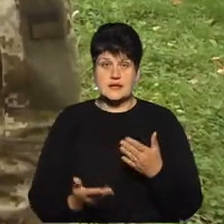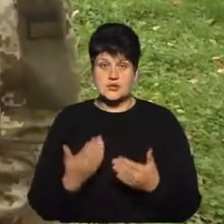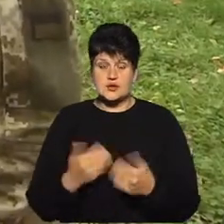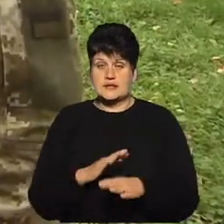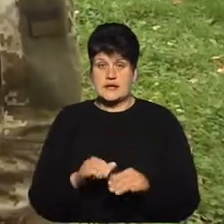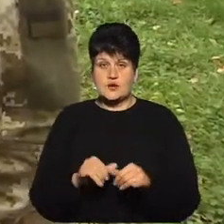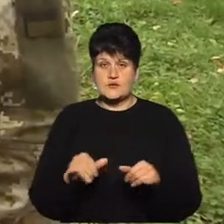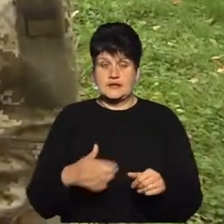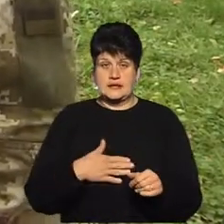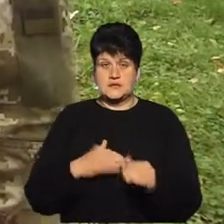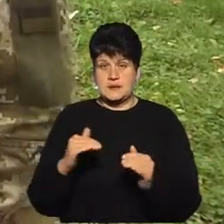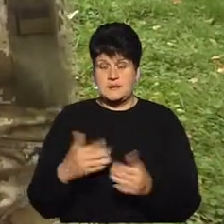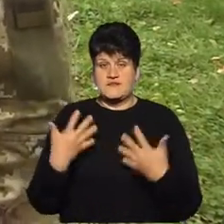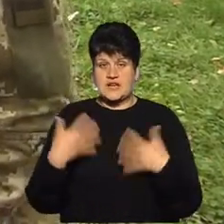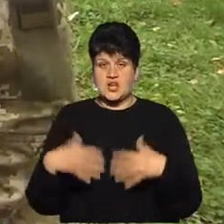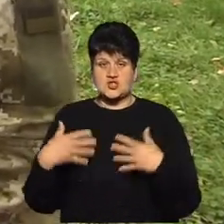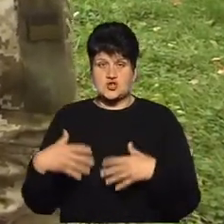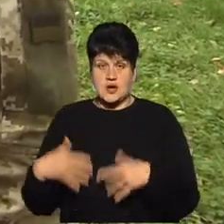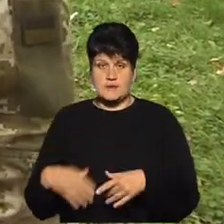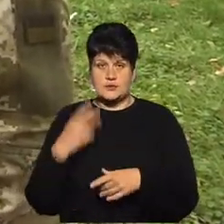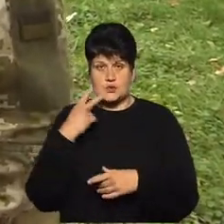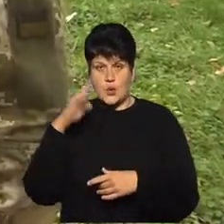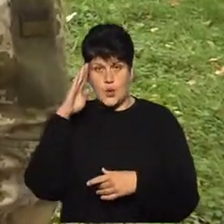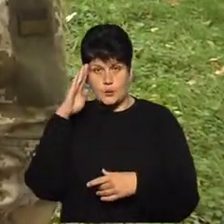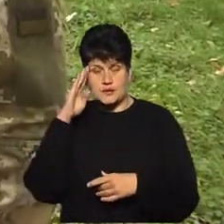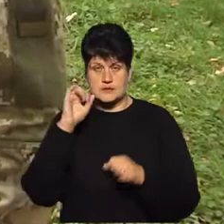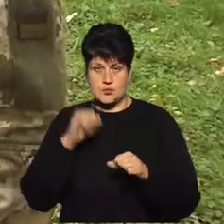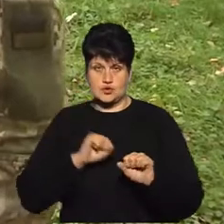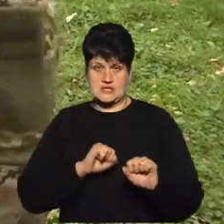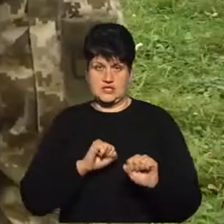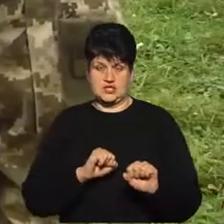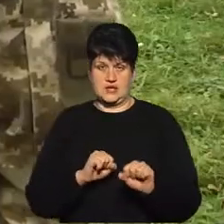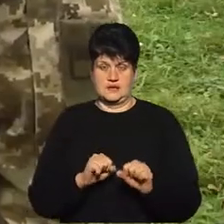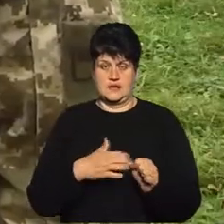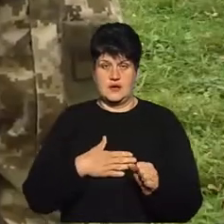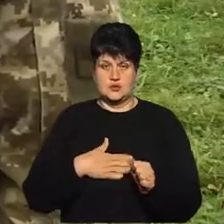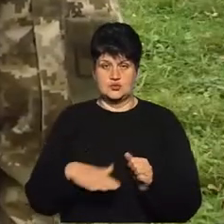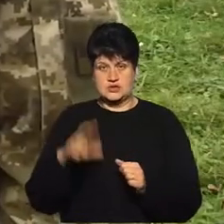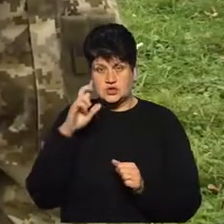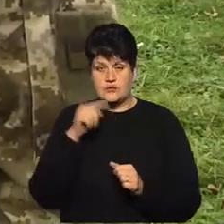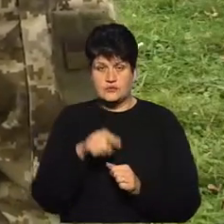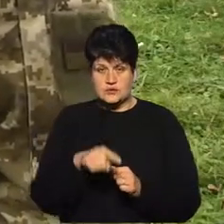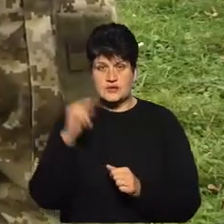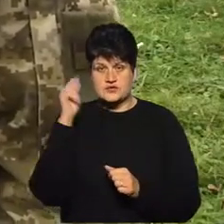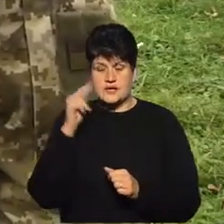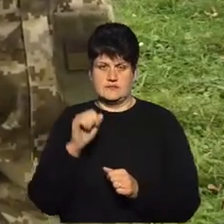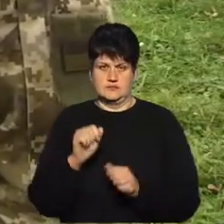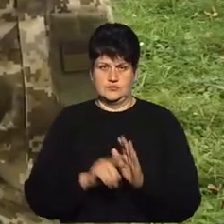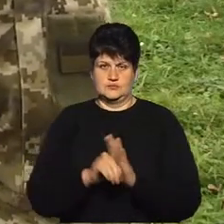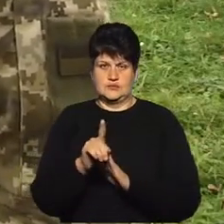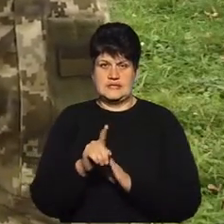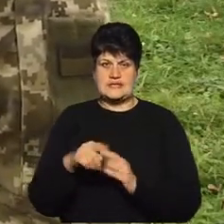нашу молодь, то постійно ми втрачаємо хлопів, які зможуть захищати тренини нашої держави. Тобто вони учать ази